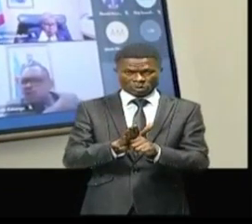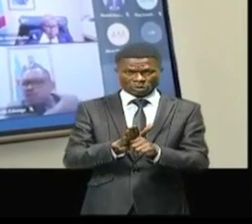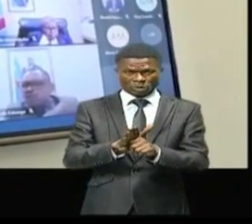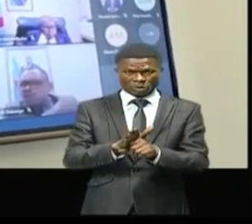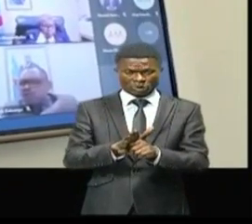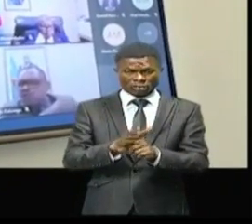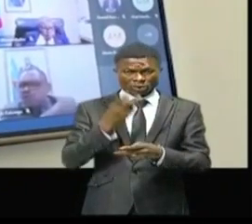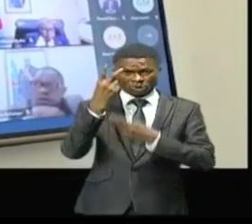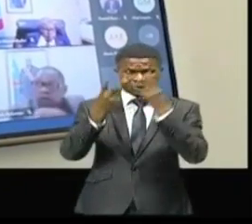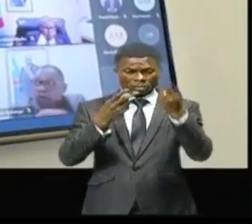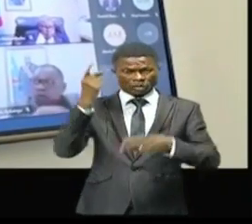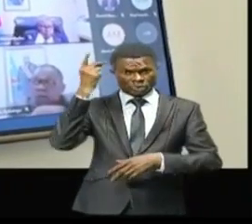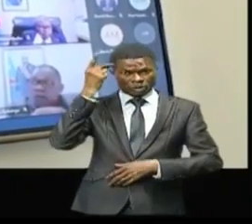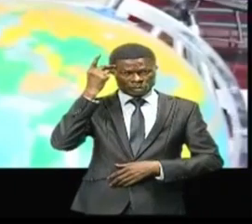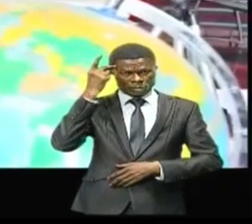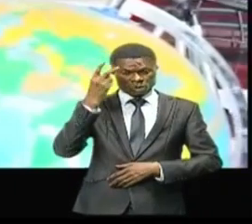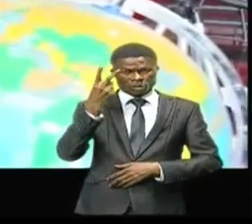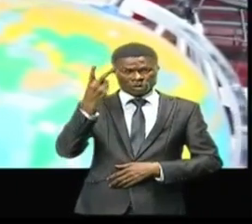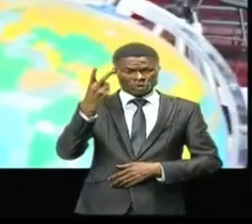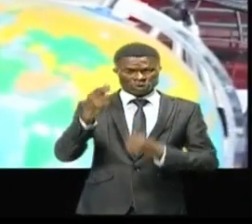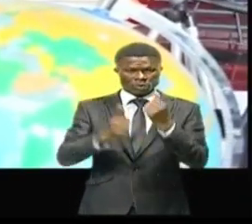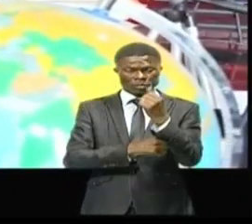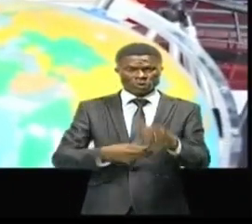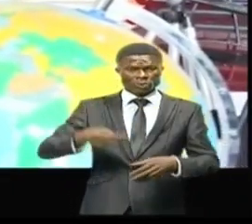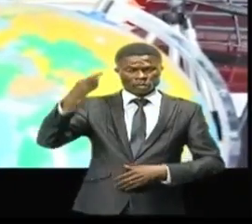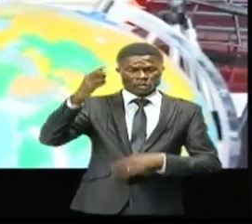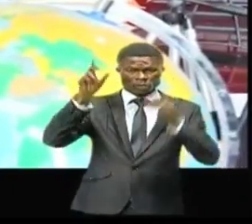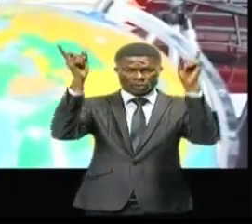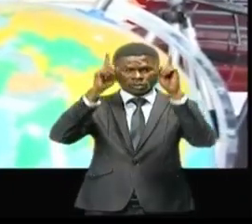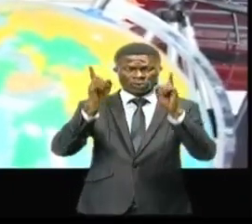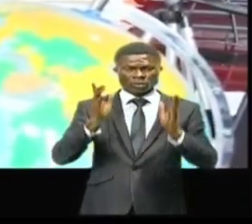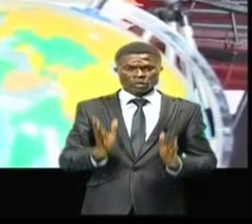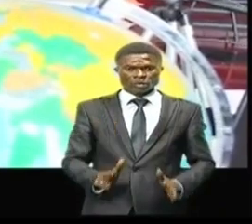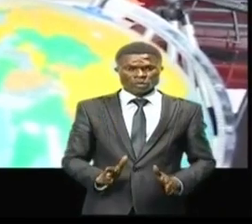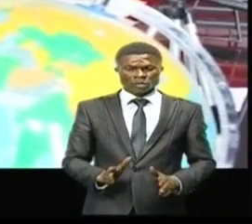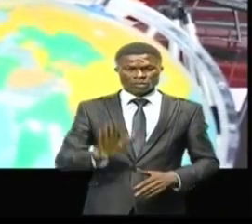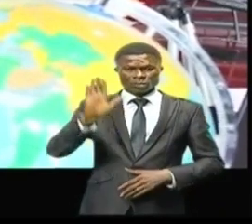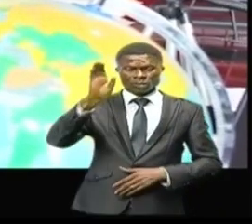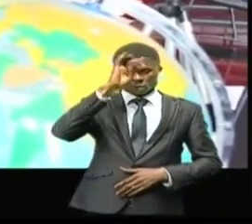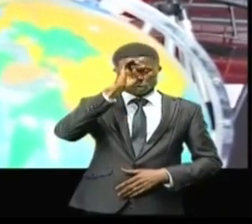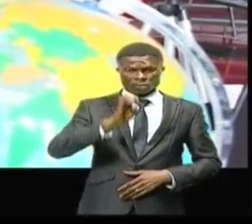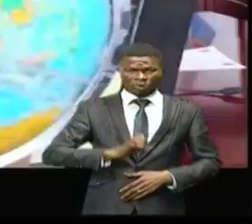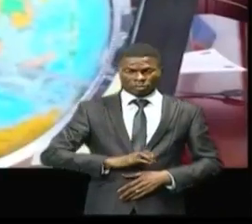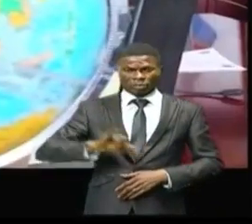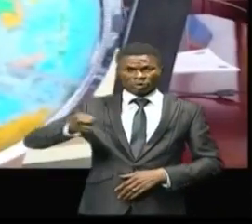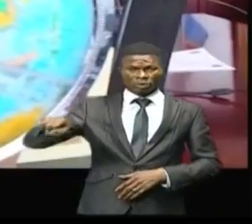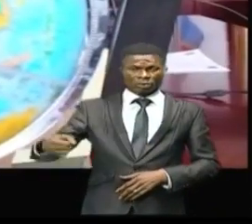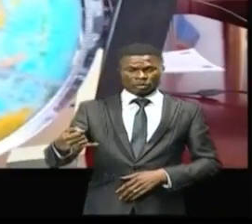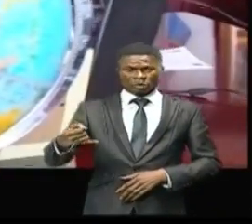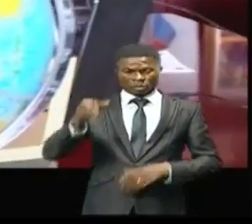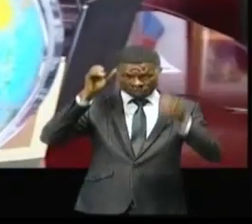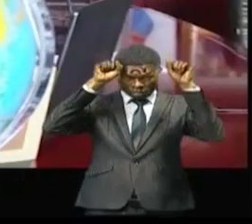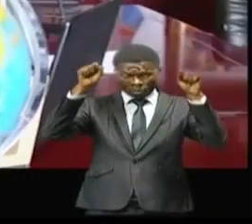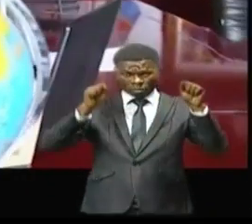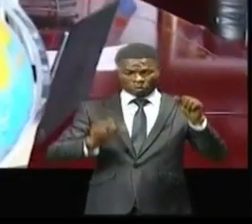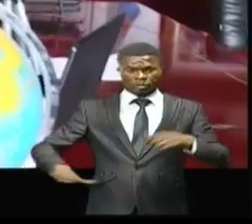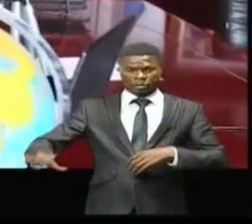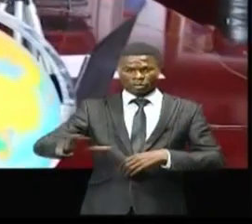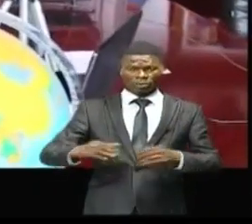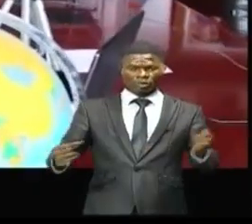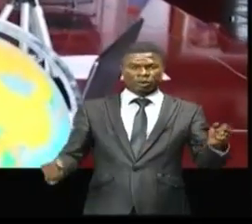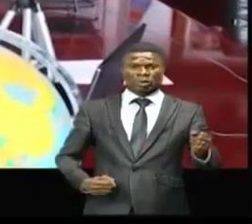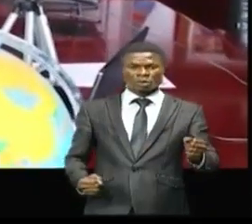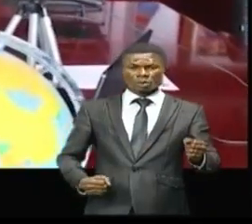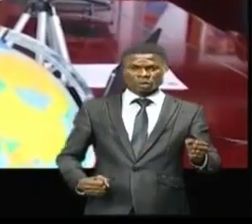la visite à Kinshasa des deux autres personnalités africaines son Excellence Jaro Lorenzo président de la République de